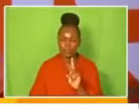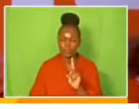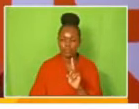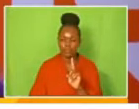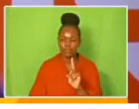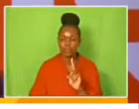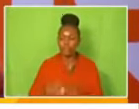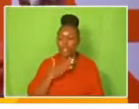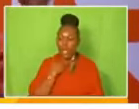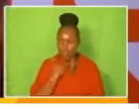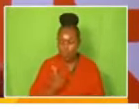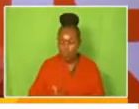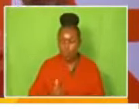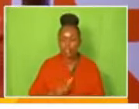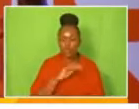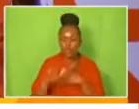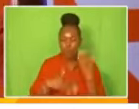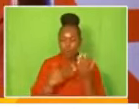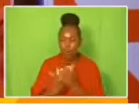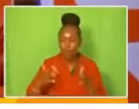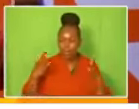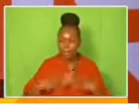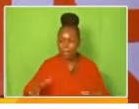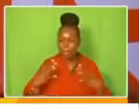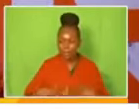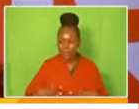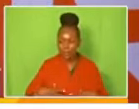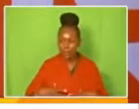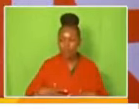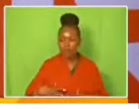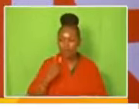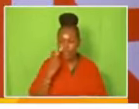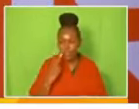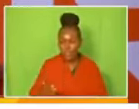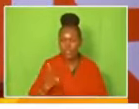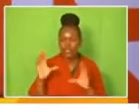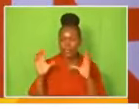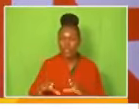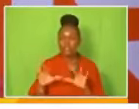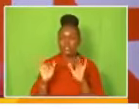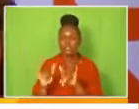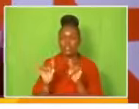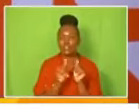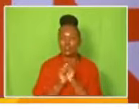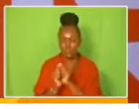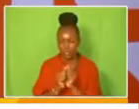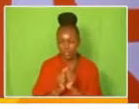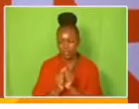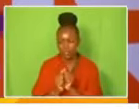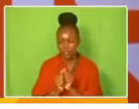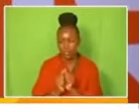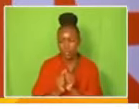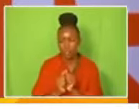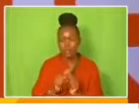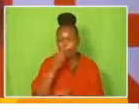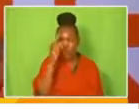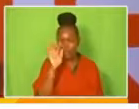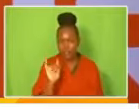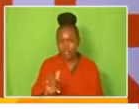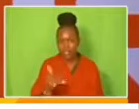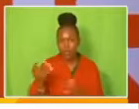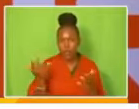Mimi nataka nyote waone ya kwamba chama itabaki pamoja. Na mkifanya namna hiyo pale mimi